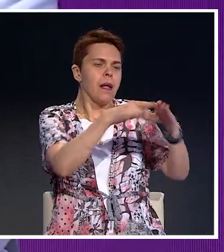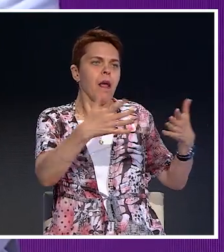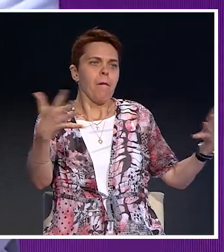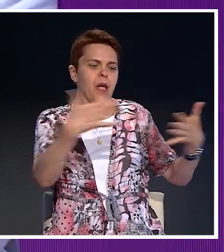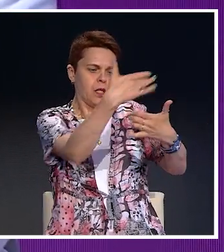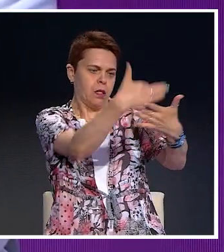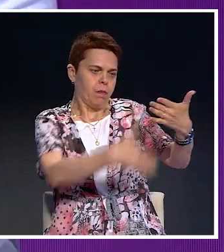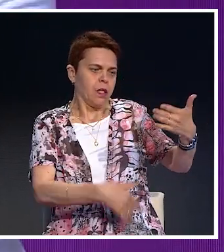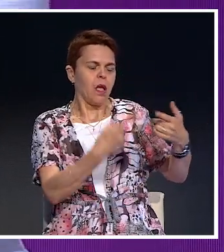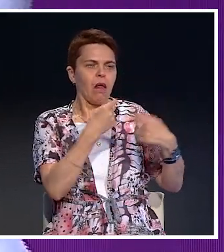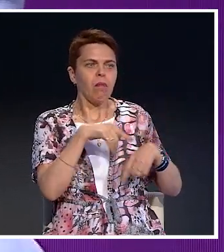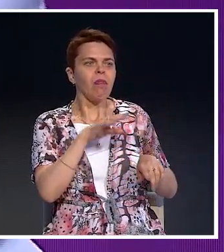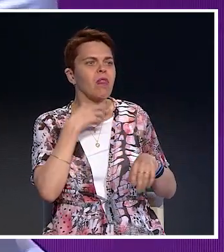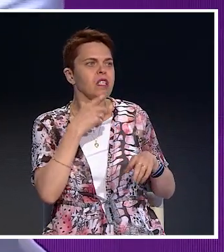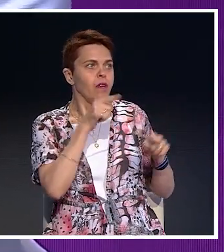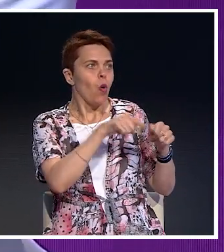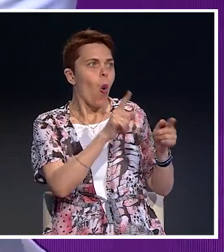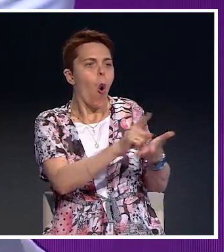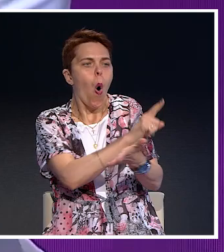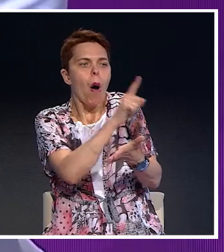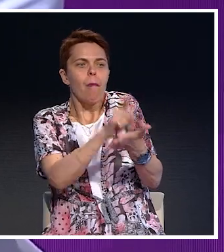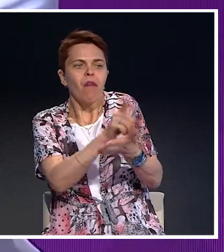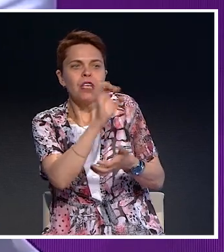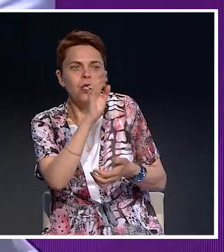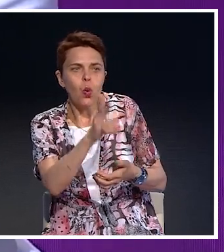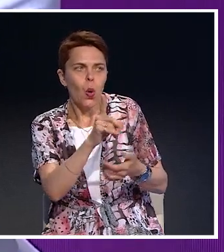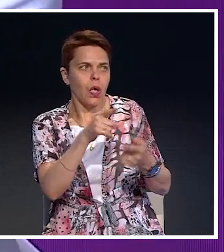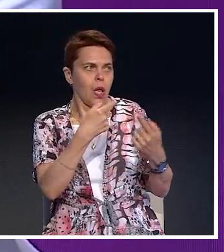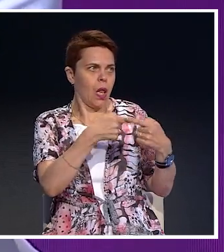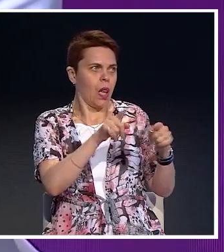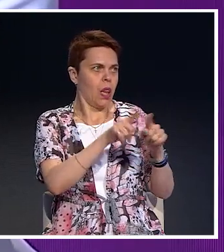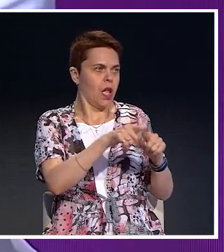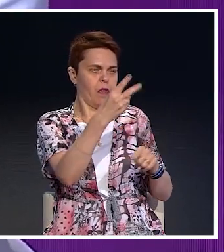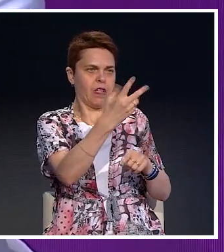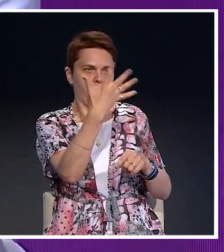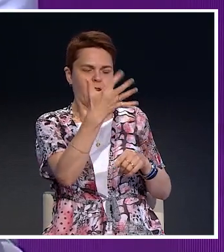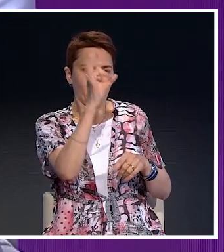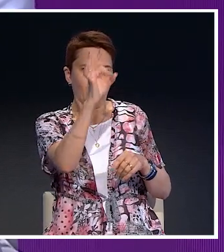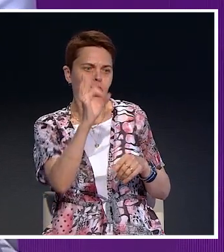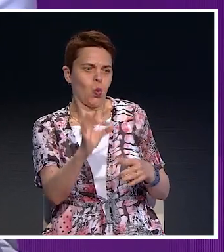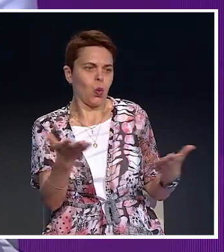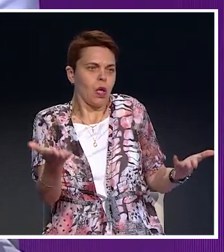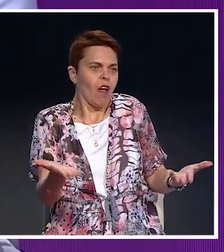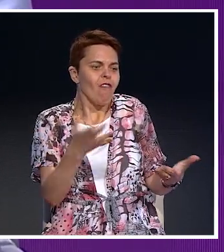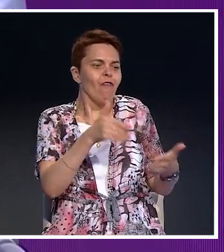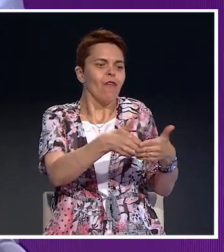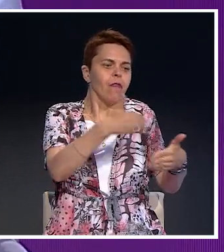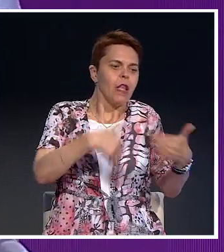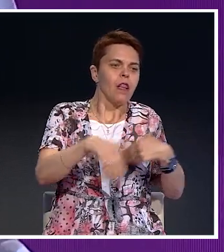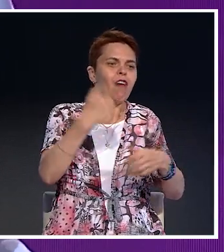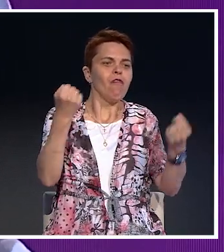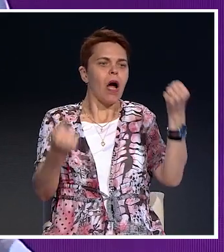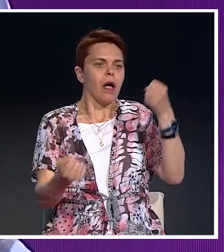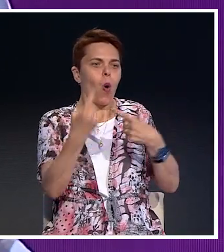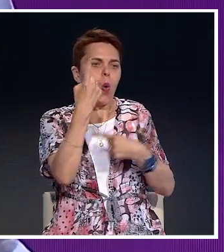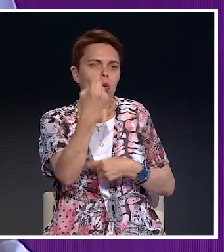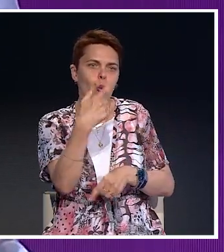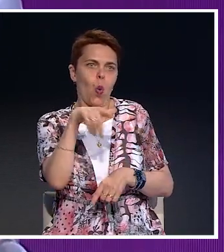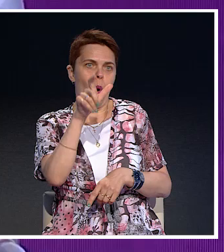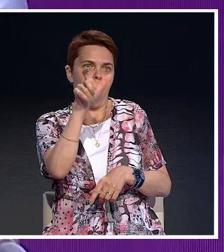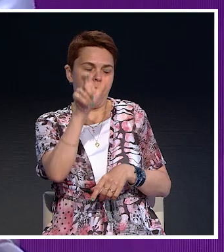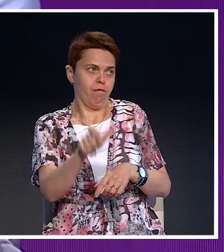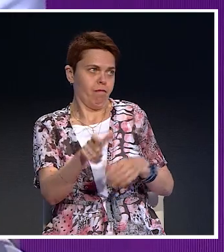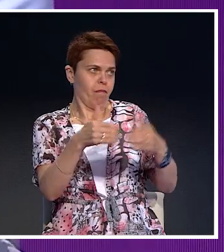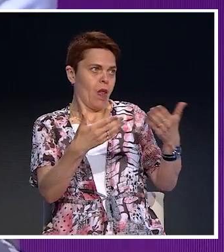закриті, зважаючи на цей обов'язок кандидата набрати не менш ніж 25% від ваги одного мандату в